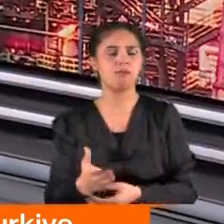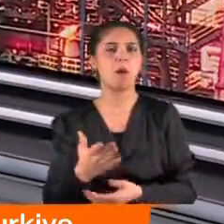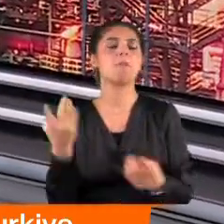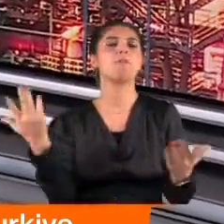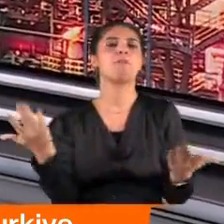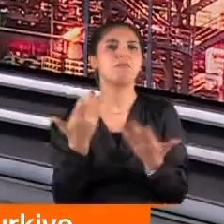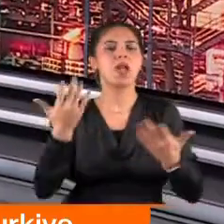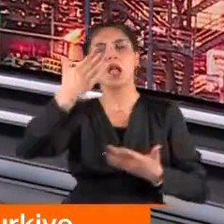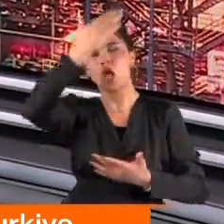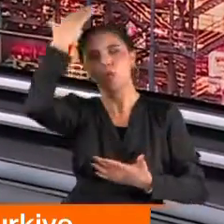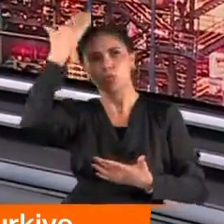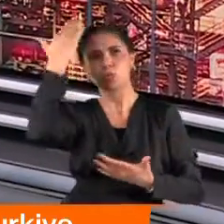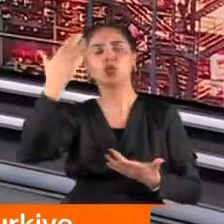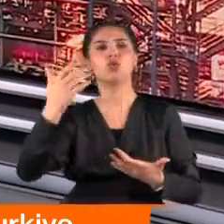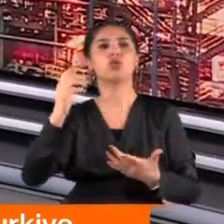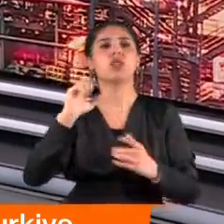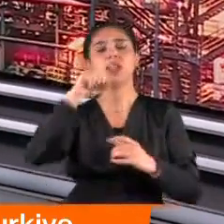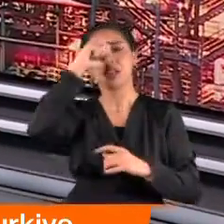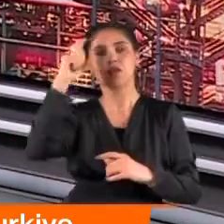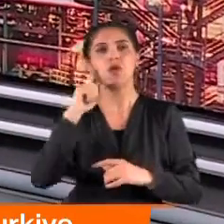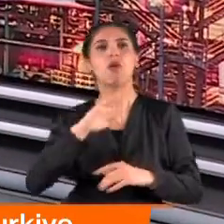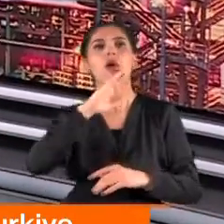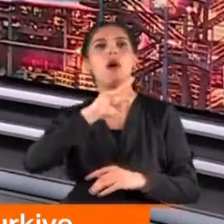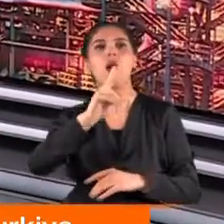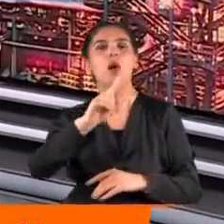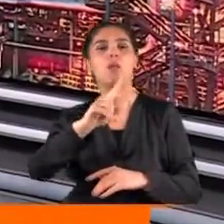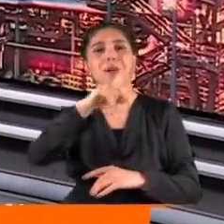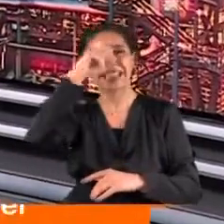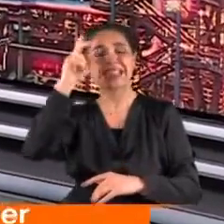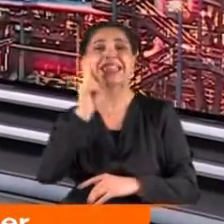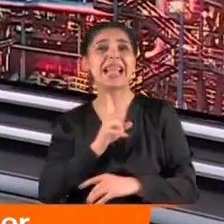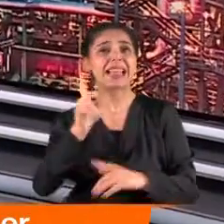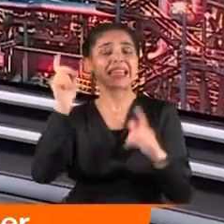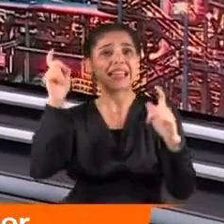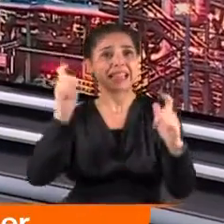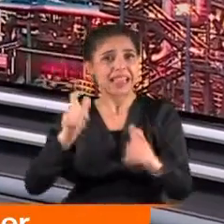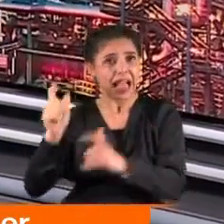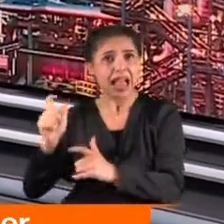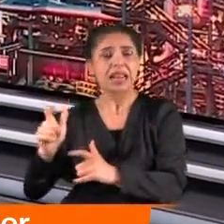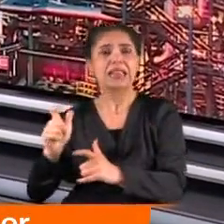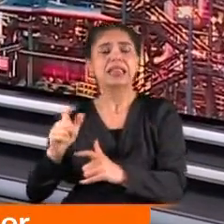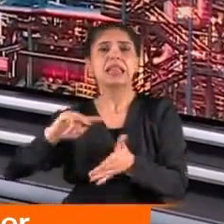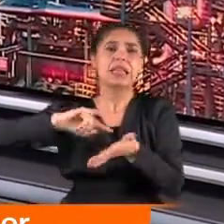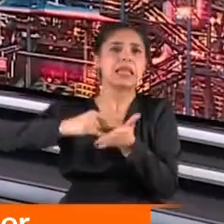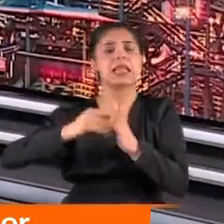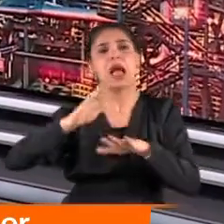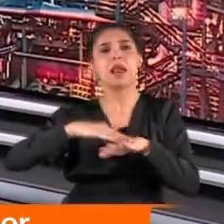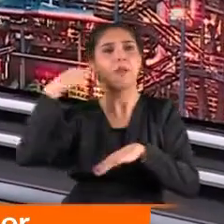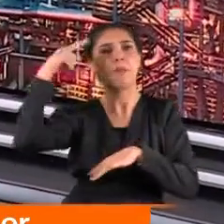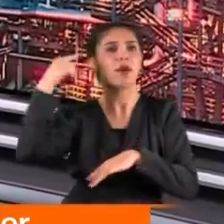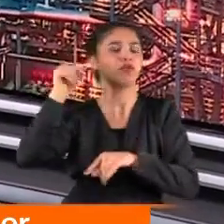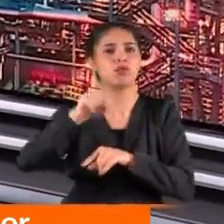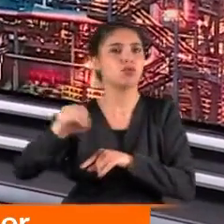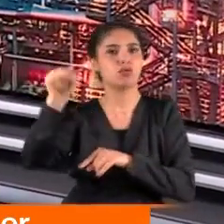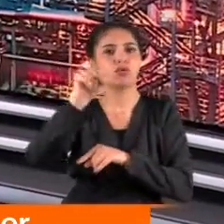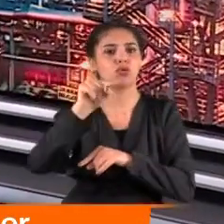Mesela duş alma, ısınma konusunda zengin Avrupa kentleri şu anda kısıntıya gitmeyi, tasarruf yapmayı düşünüyor. Böyle